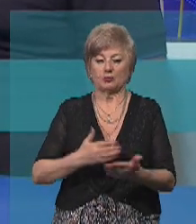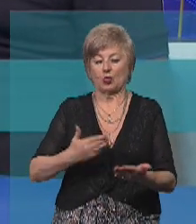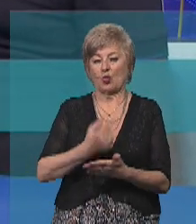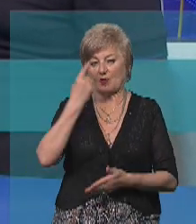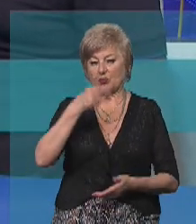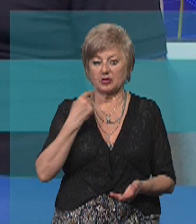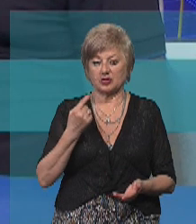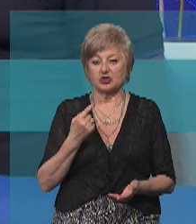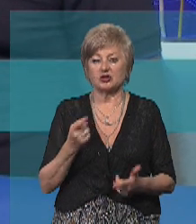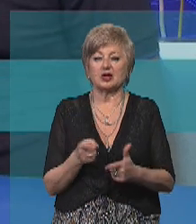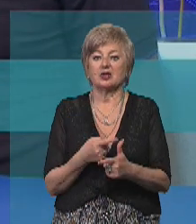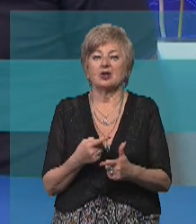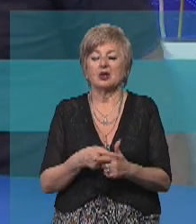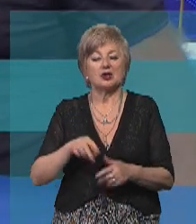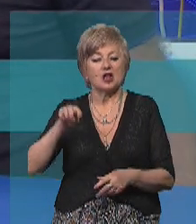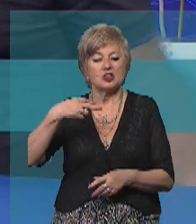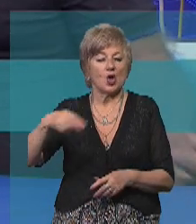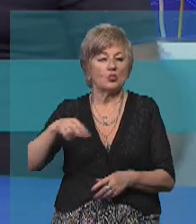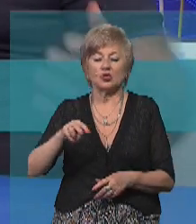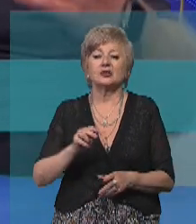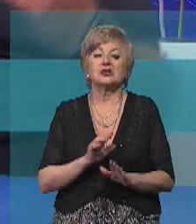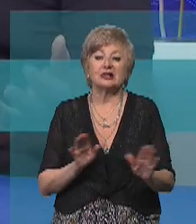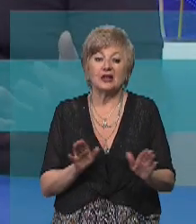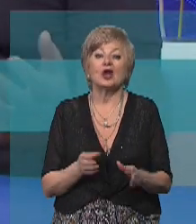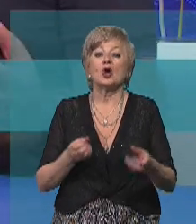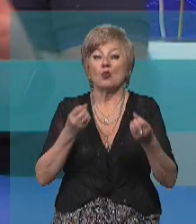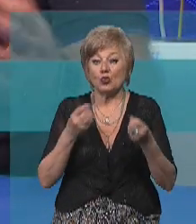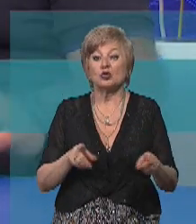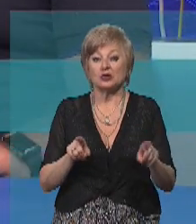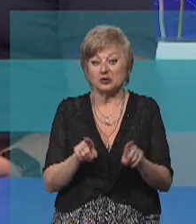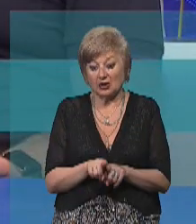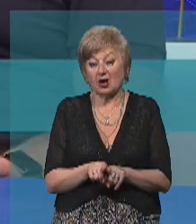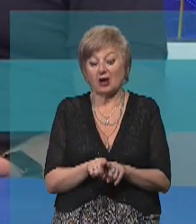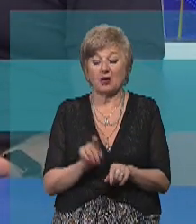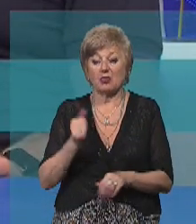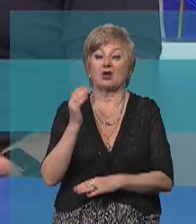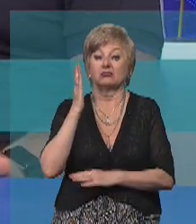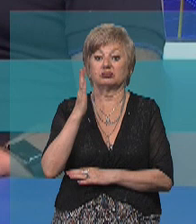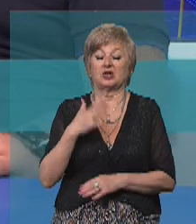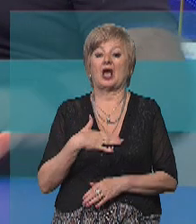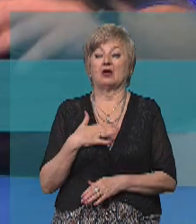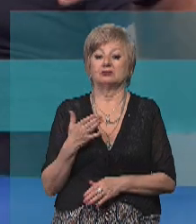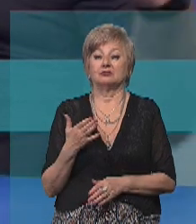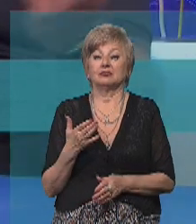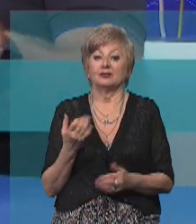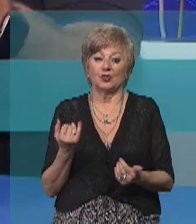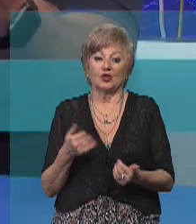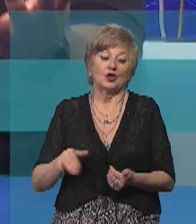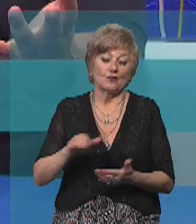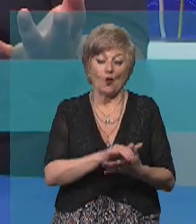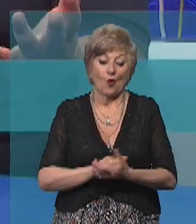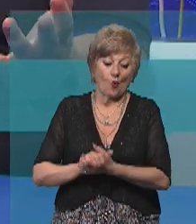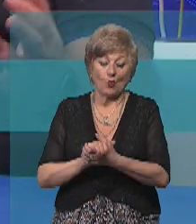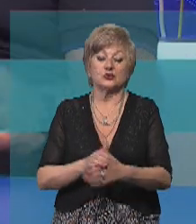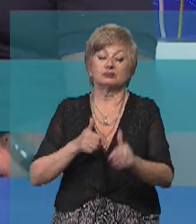там нобелівський лауреат. Ні. Отак от трапилось. Він перший підняв руку, сказав, можна я. І все суспільство